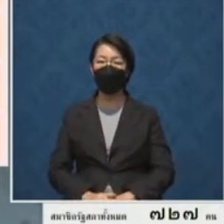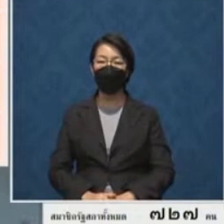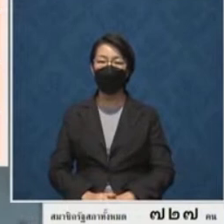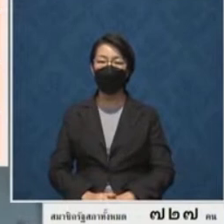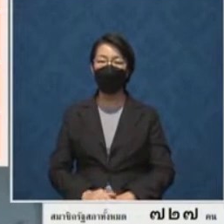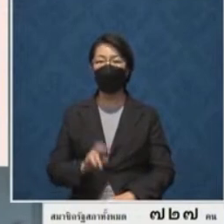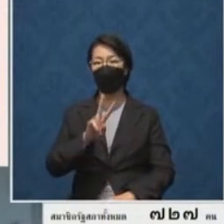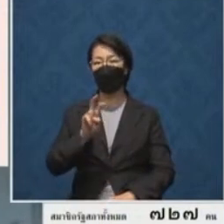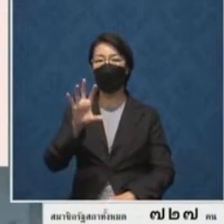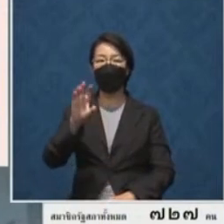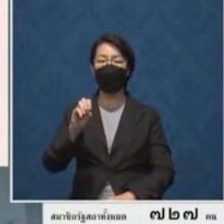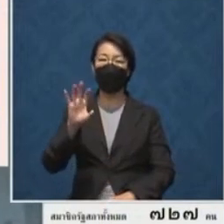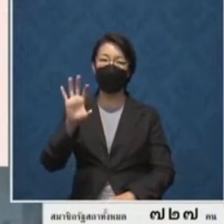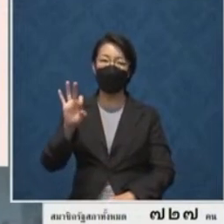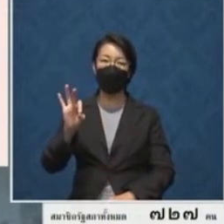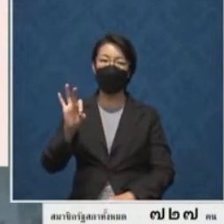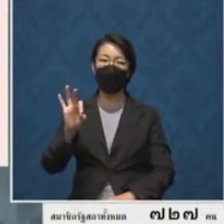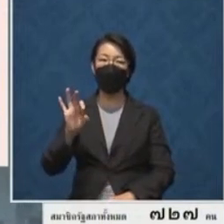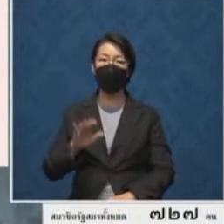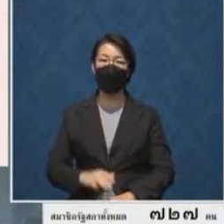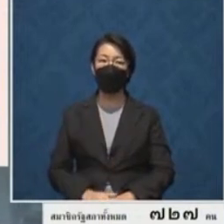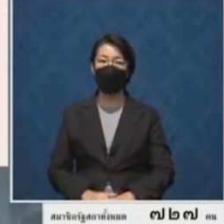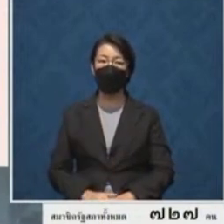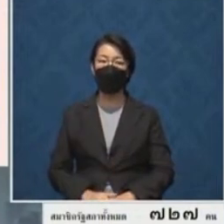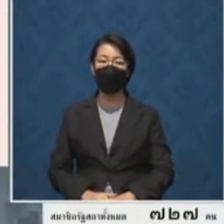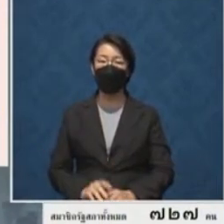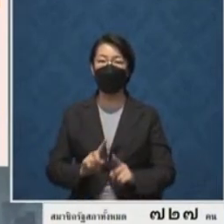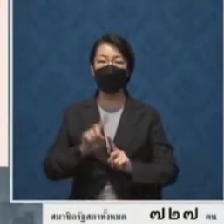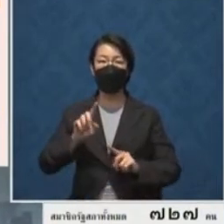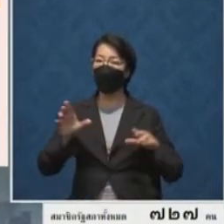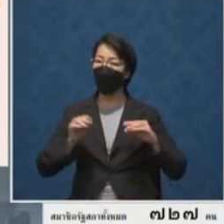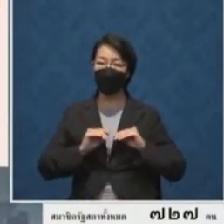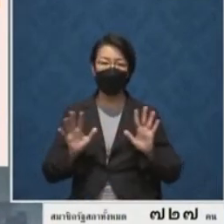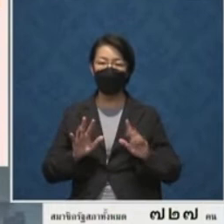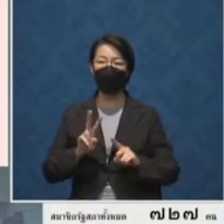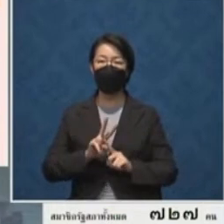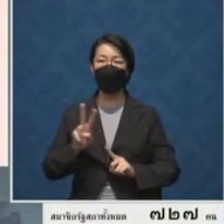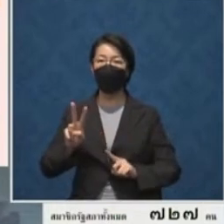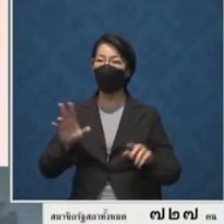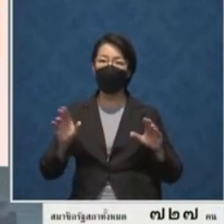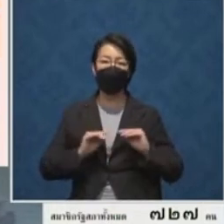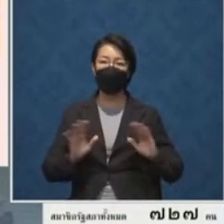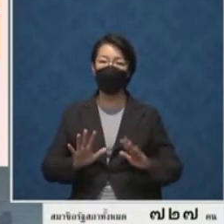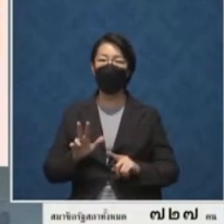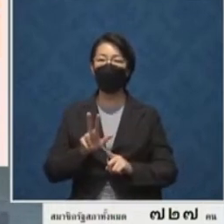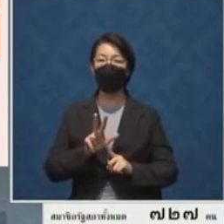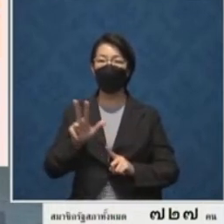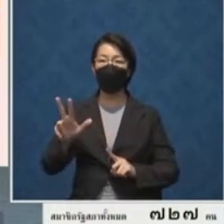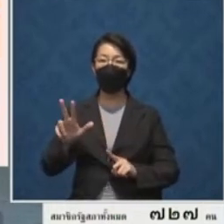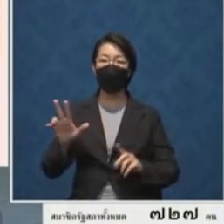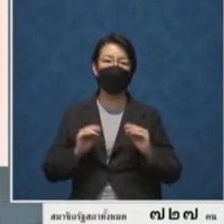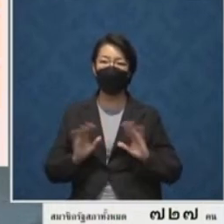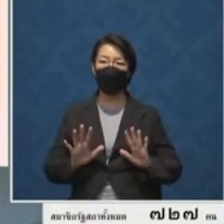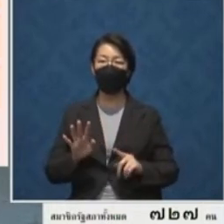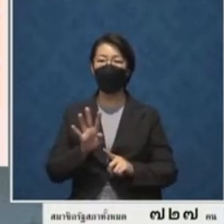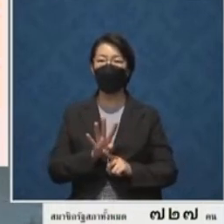ารย์นิสดาเวชยานนท ์1ไม่รับหลักการ2ไม่รับหลักการ3ไม่รับหลักการ4ไม่